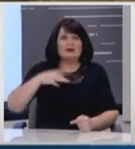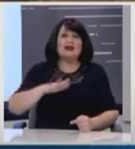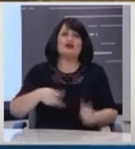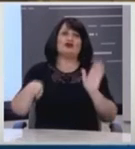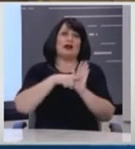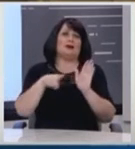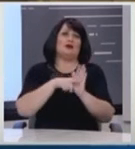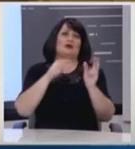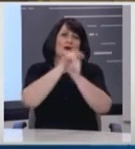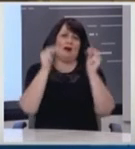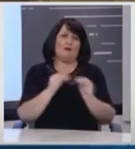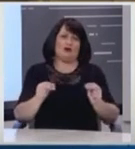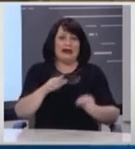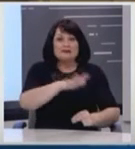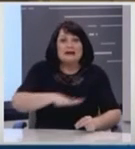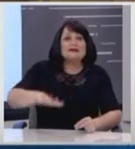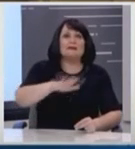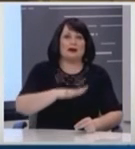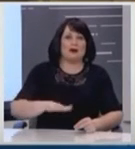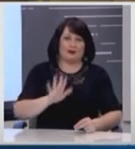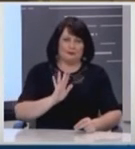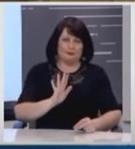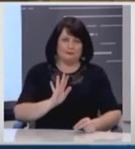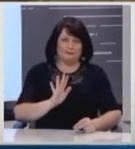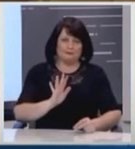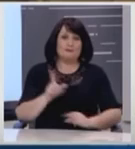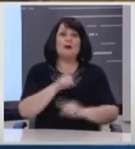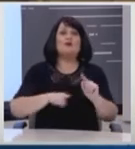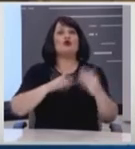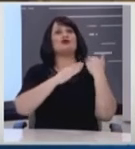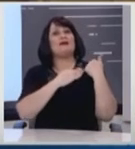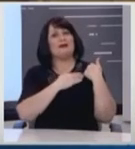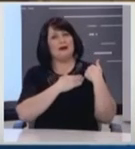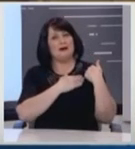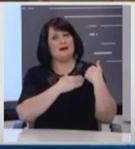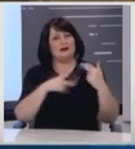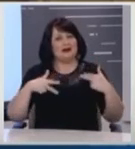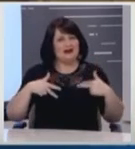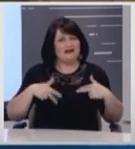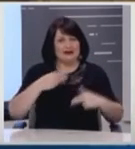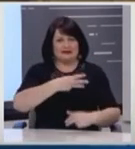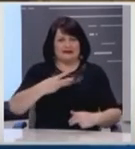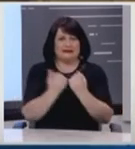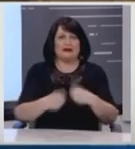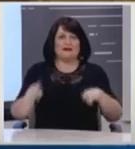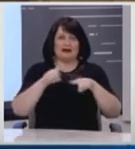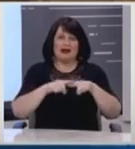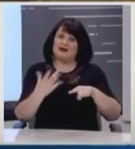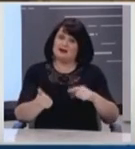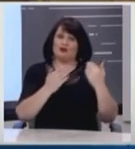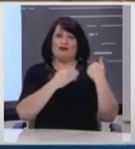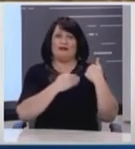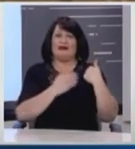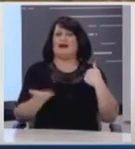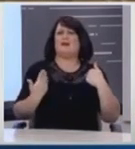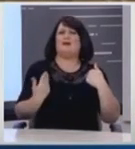συνέπειες για τους λαούς στην περιοχή. Οι ευθύνες της κυβέρνησης ΣΥΡΙΖΑ-ΑΝΕΛ, όπως και της